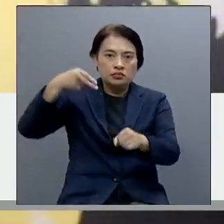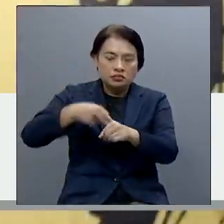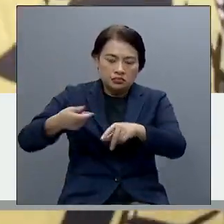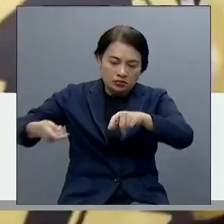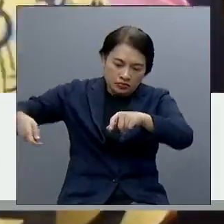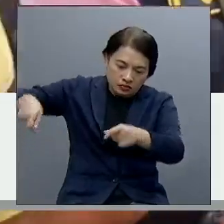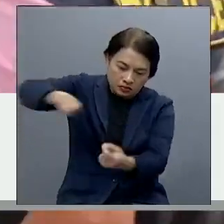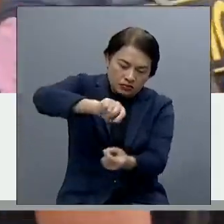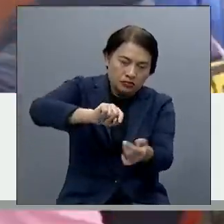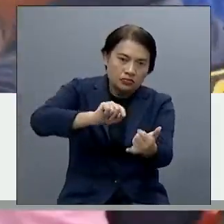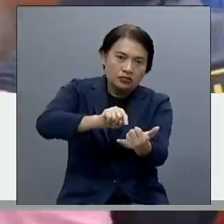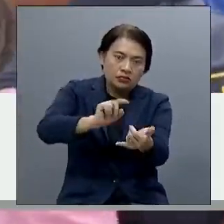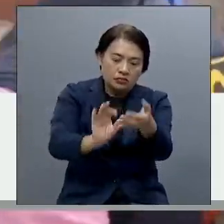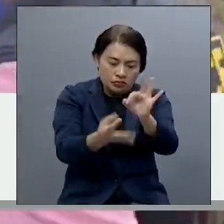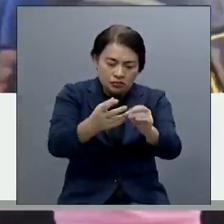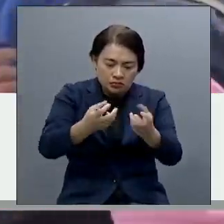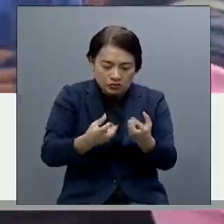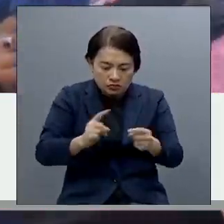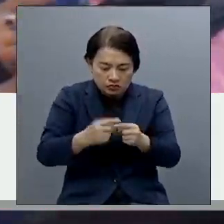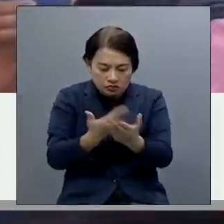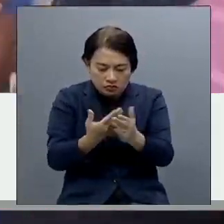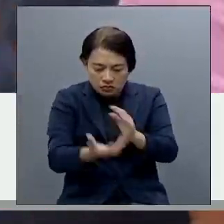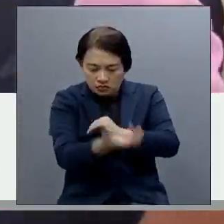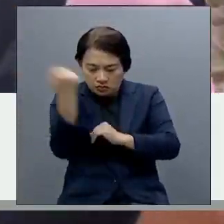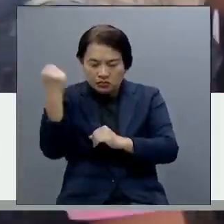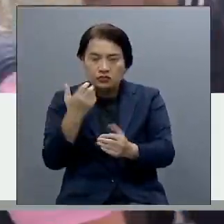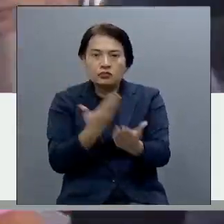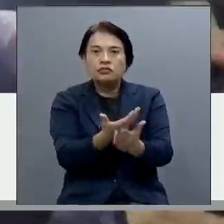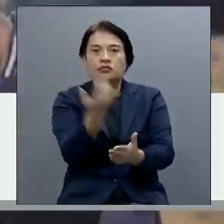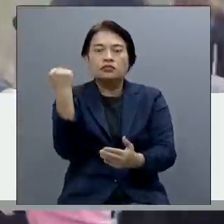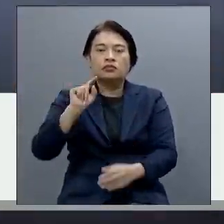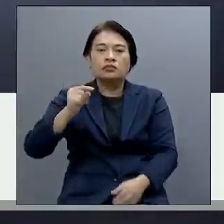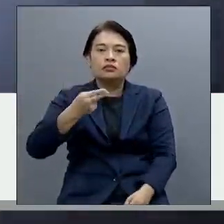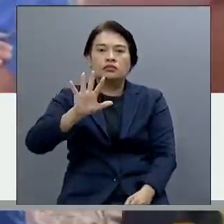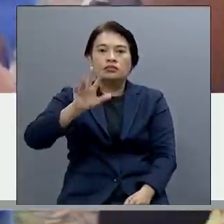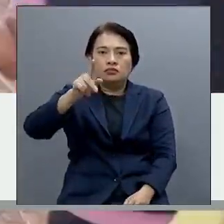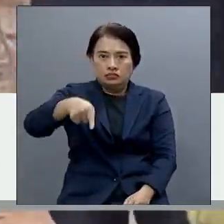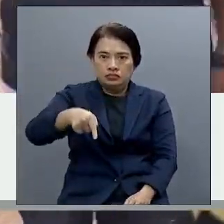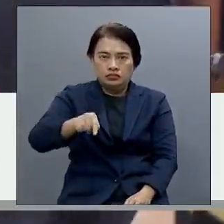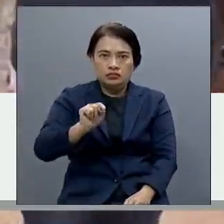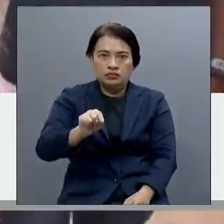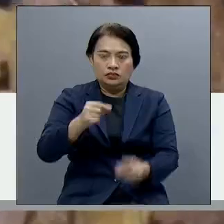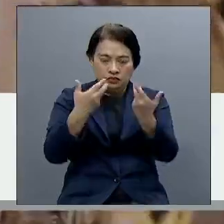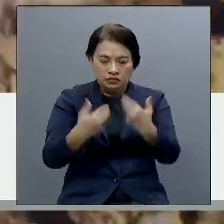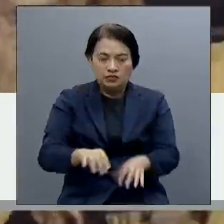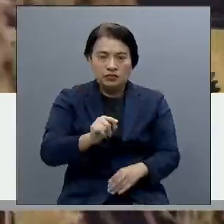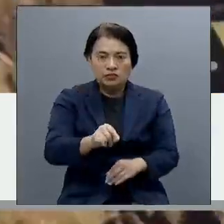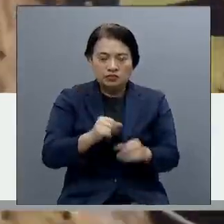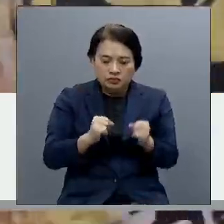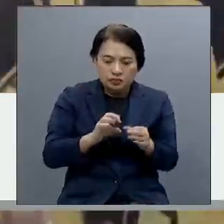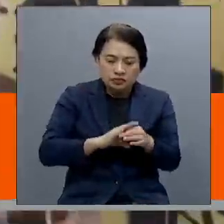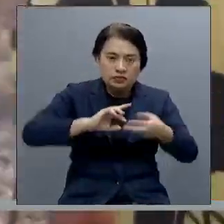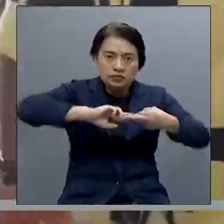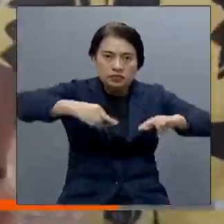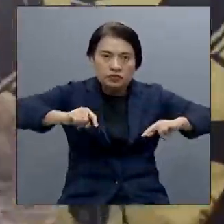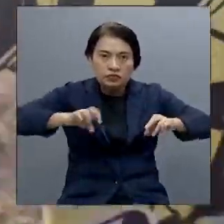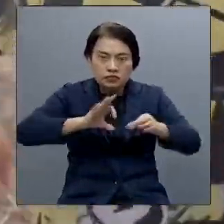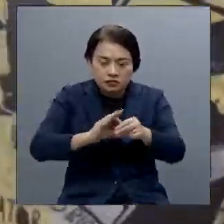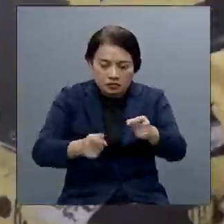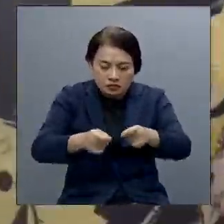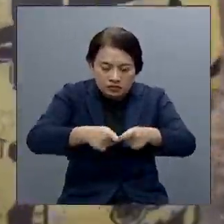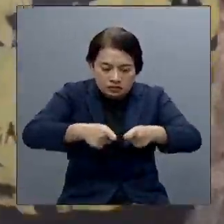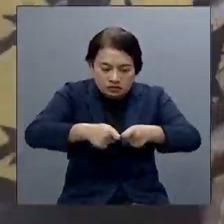าหวังว่าจะชิงทรัพย์และได้เงินไป 15,000 บาทก่อนที่ผู้เสียหายพยายามเอาเชือกไปรนกับไฟจนข